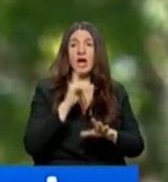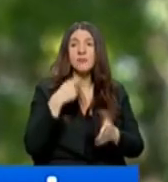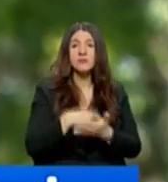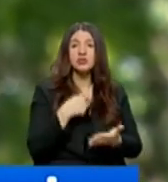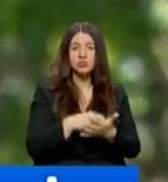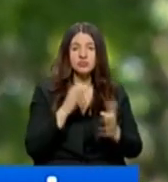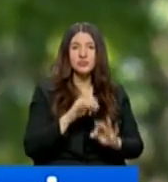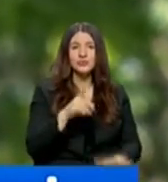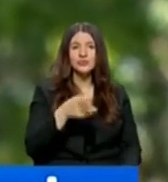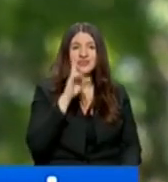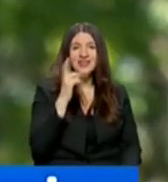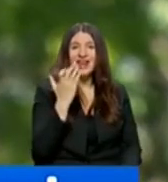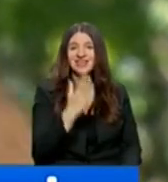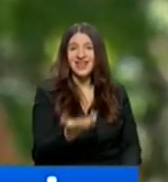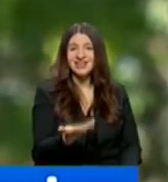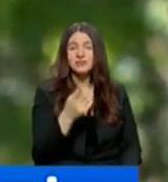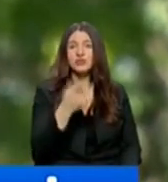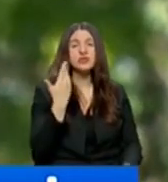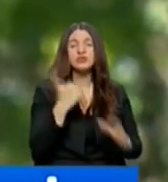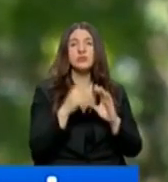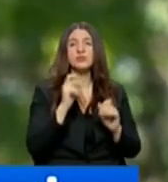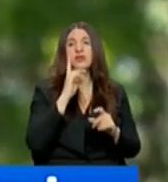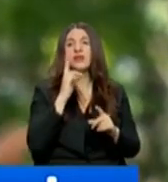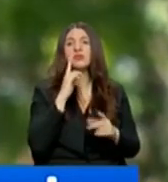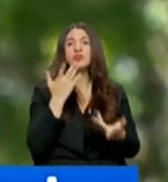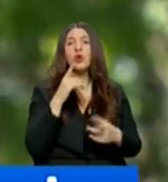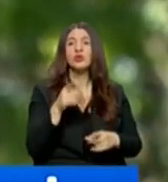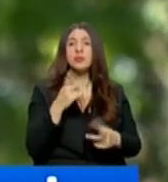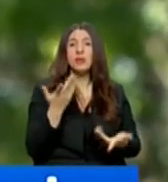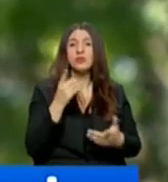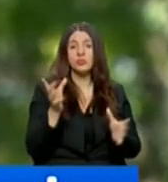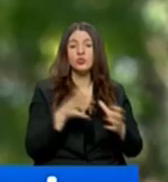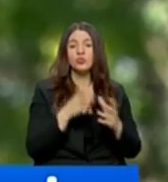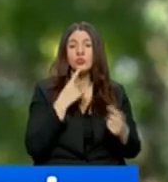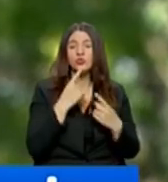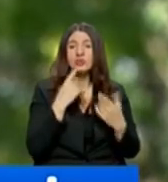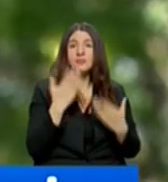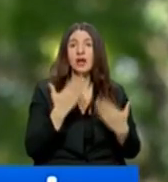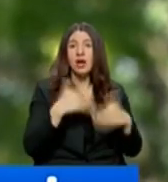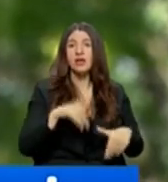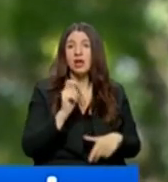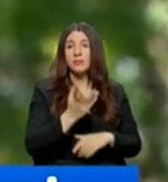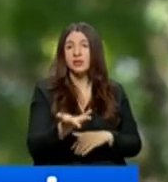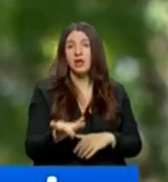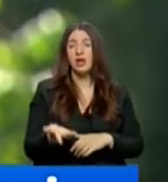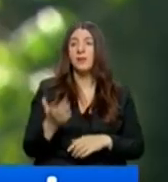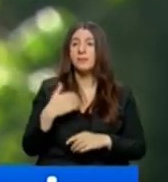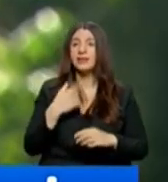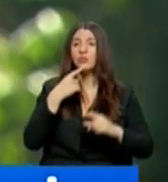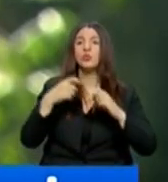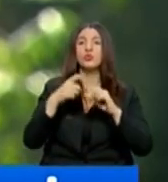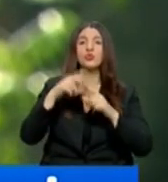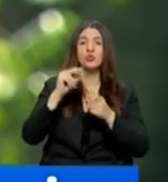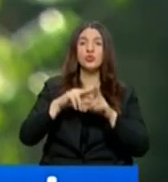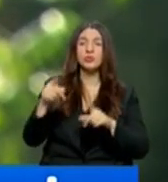peşin başlarsak bunun sonu nereye varır? Bunu nasıl yorumlayacaksınız efendim? Yani çünkü o zaman grup konuşmanızı bile engelleyebilirler. Tabii ben dedim ki RTÜK bunu